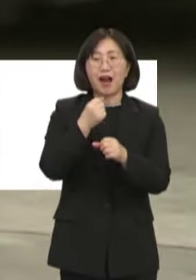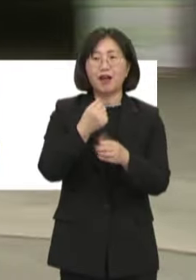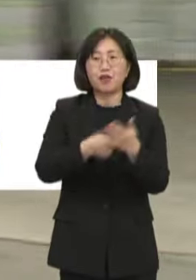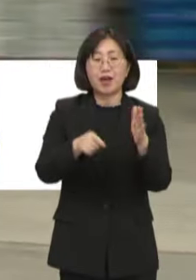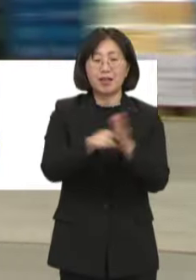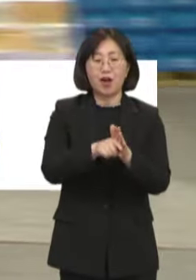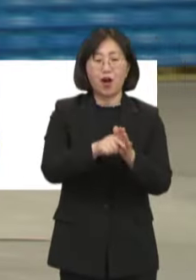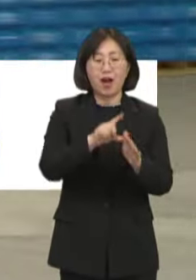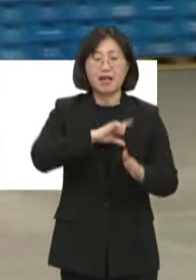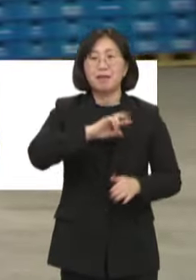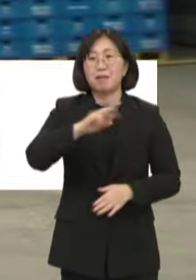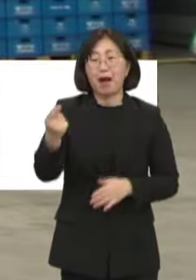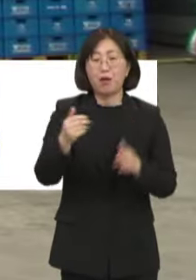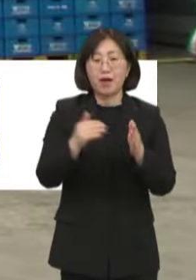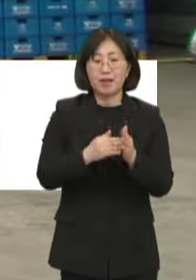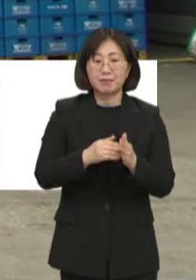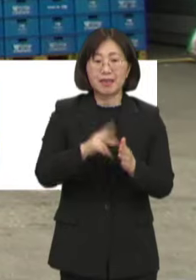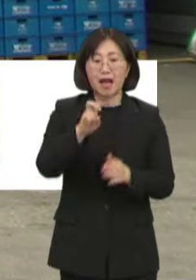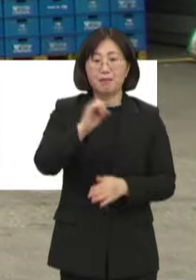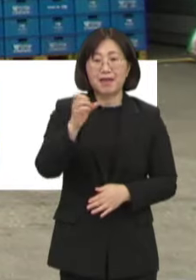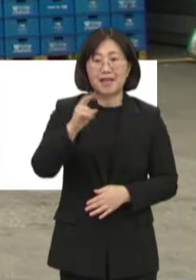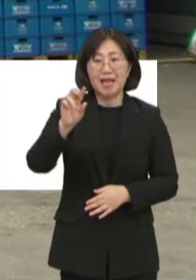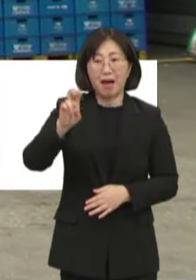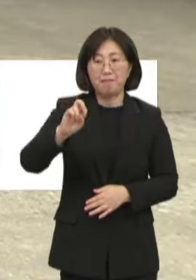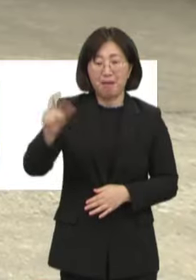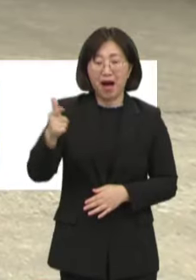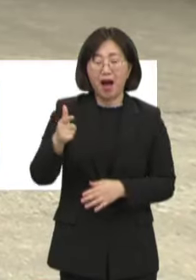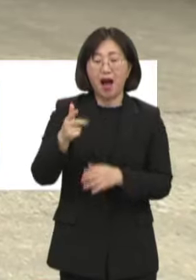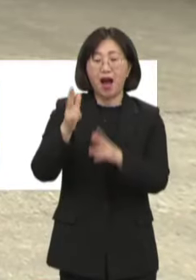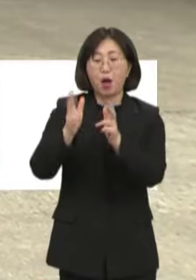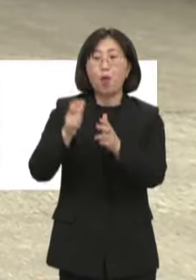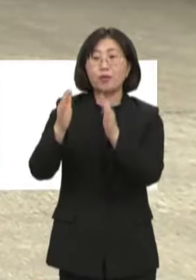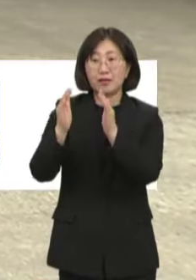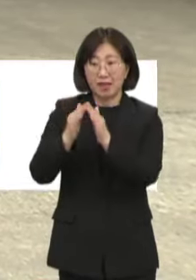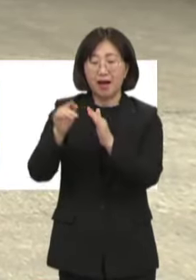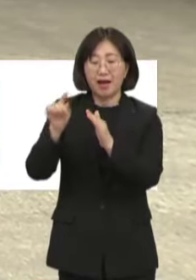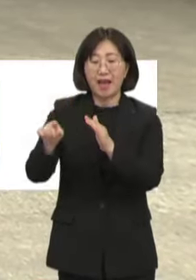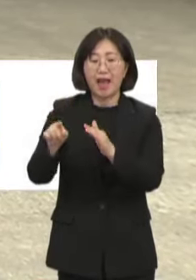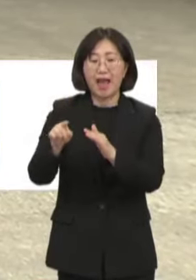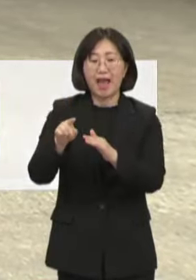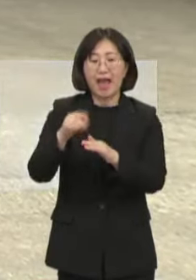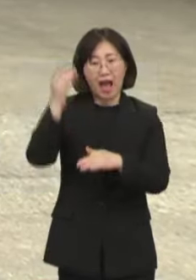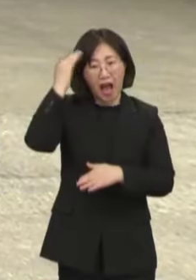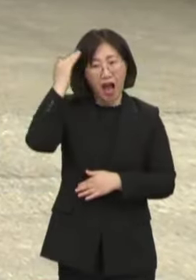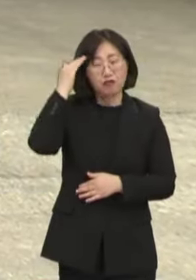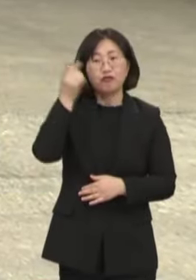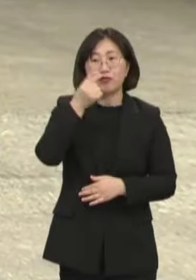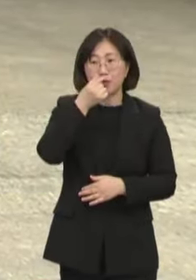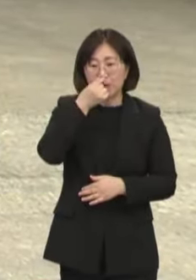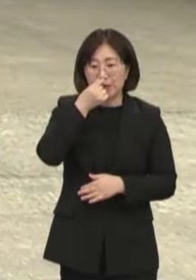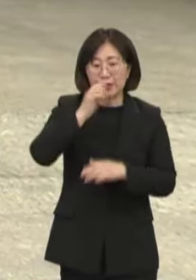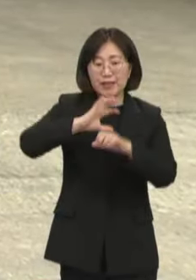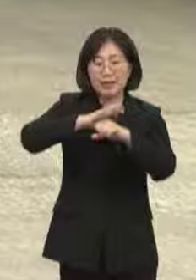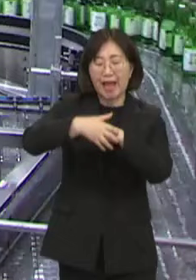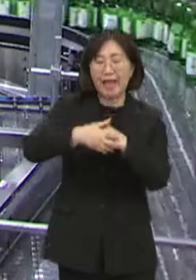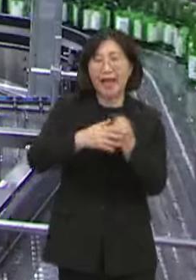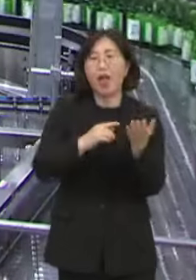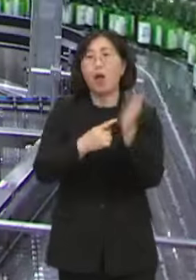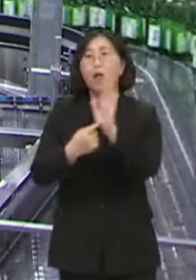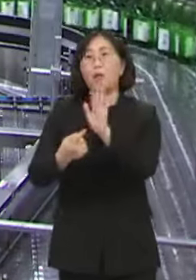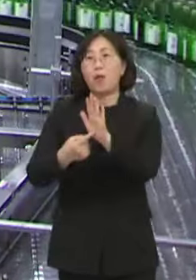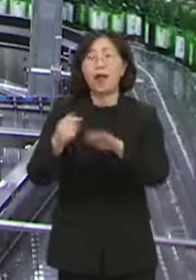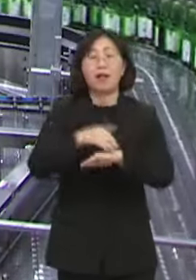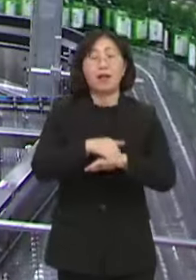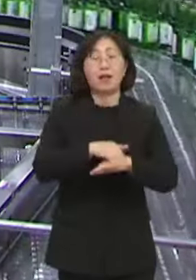단행했습니다. 선양소주는 미얀마에서 가동을 앞둔 해외 공장을 통해 K소주의 세계화와 시장 다변화를